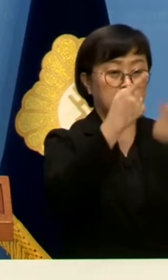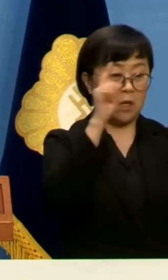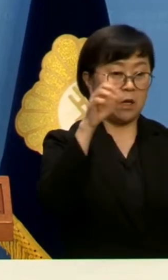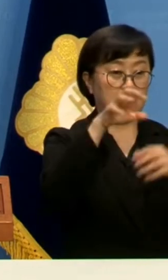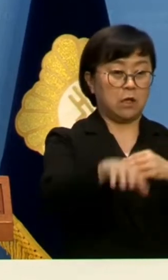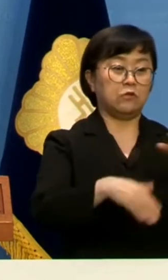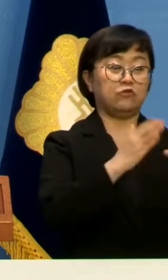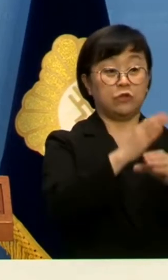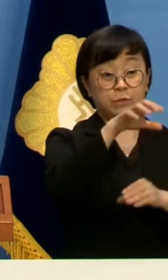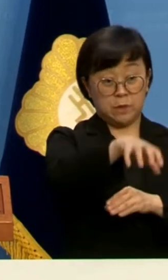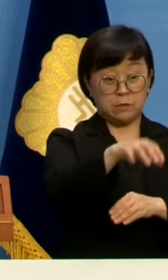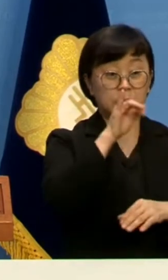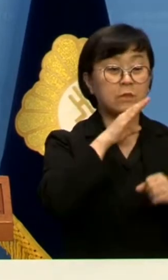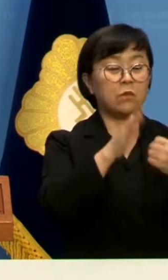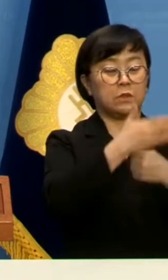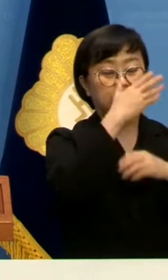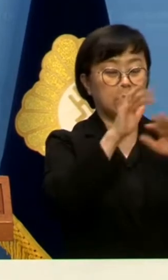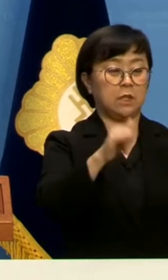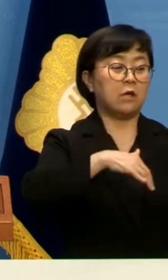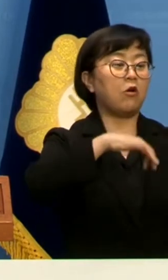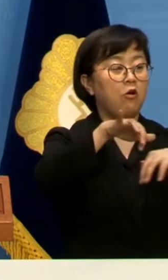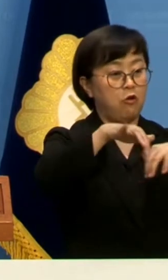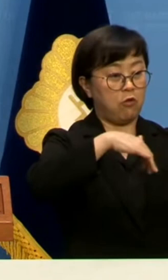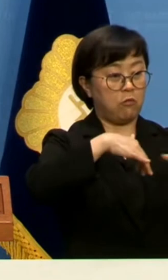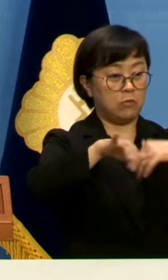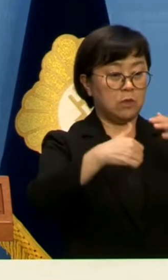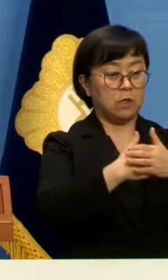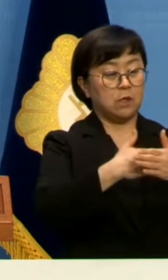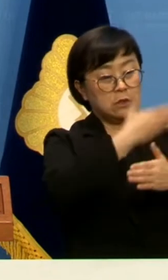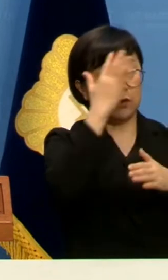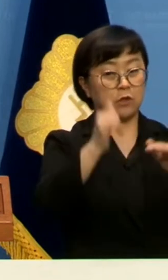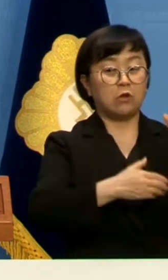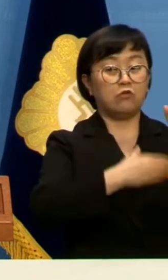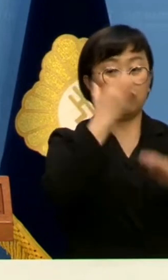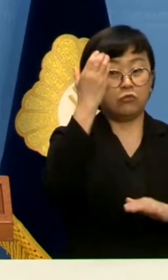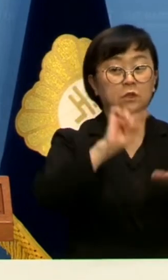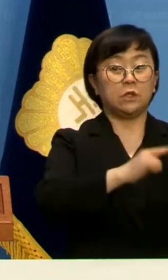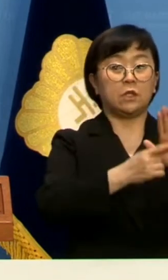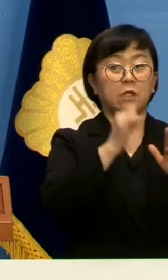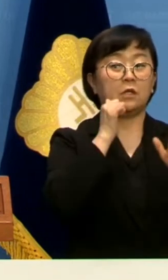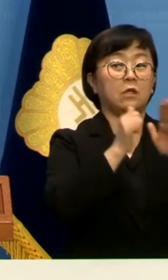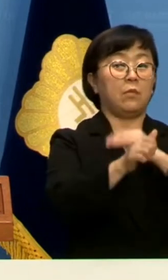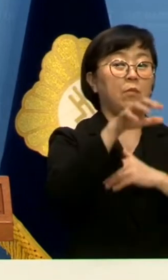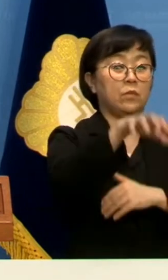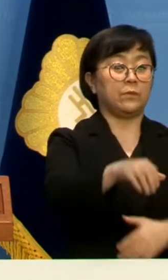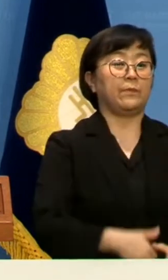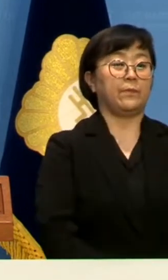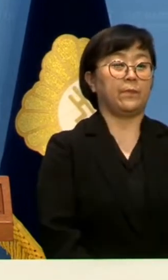서울대학가의 중심지이자 젊은이들의 거리로 청년들의 꿈을 상징하는 곳이기도 합니다.